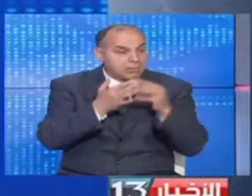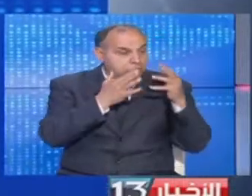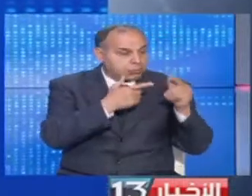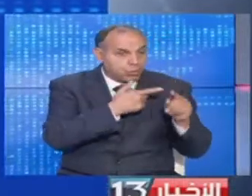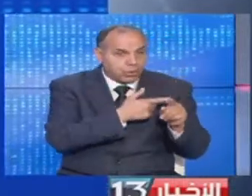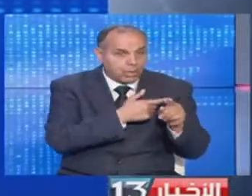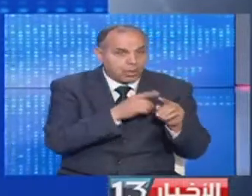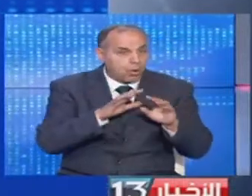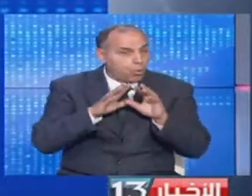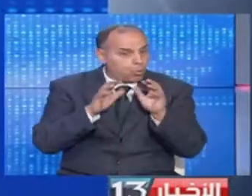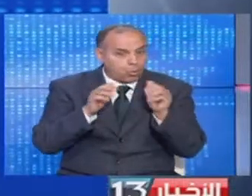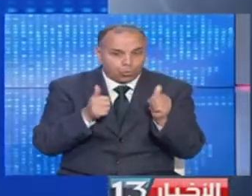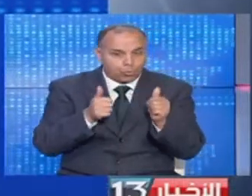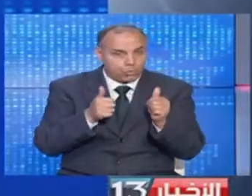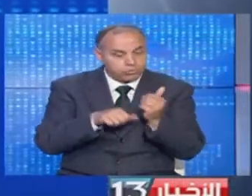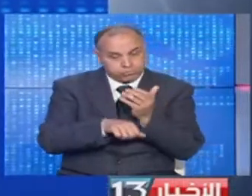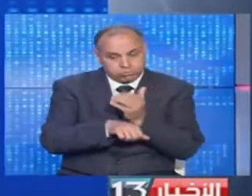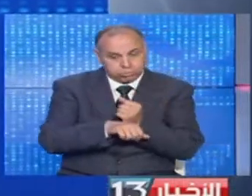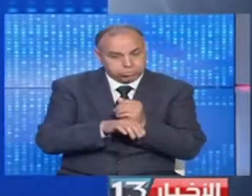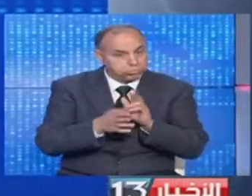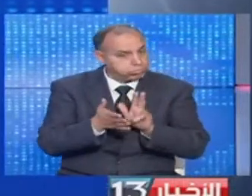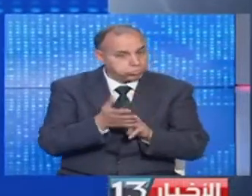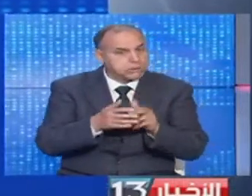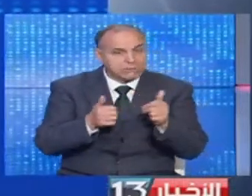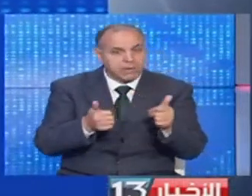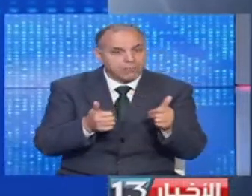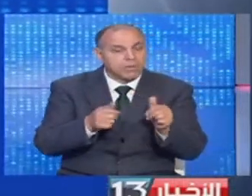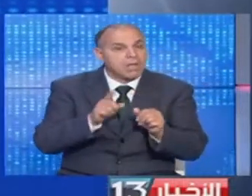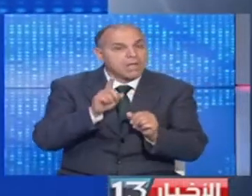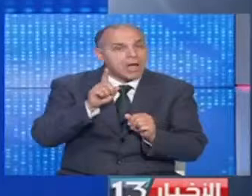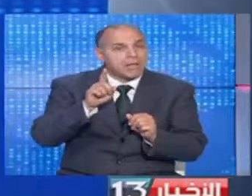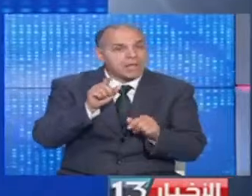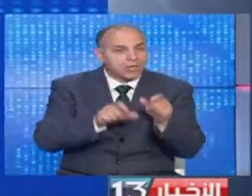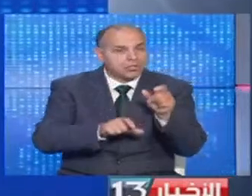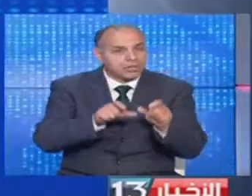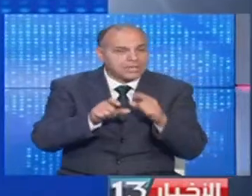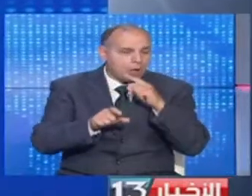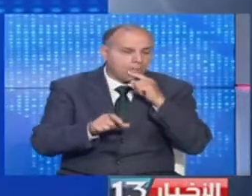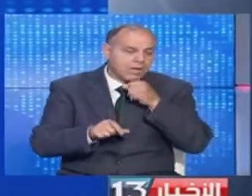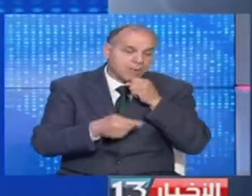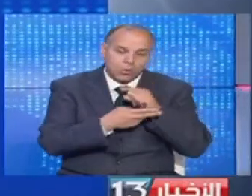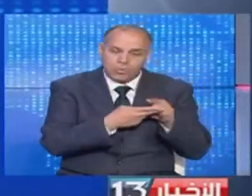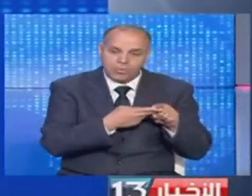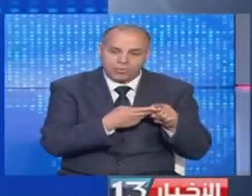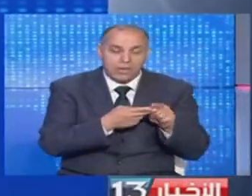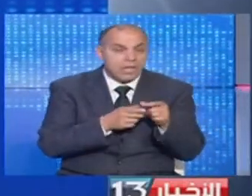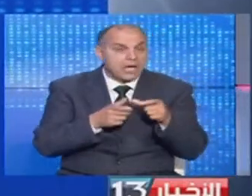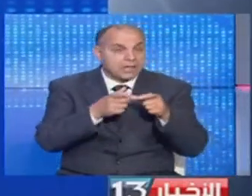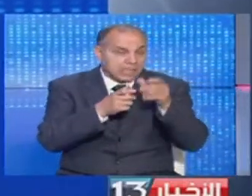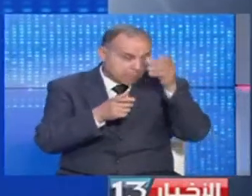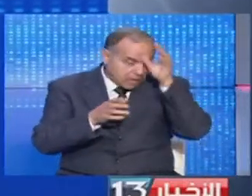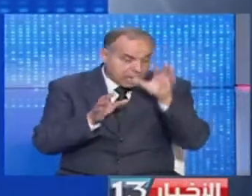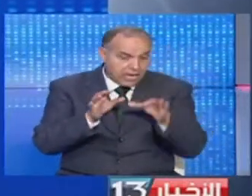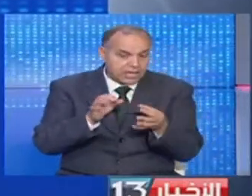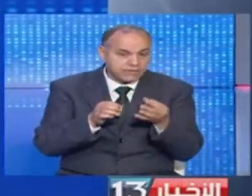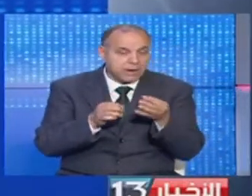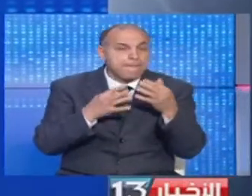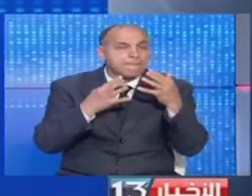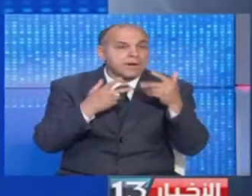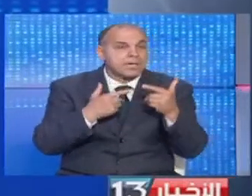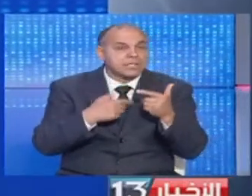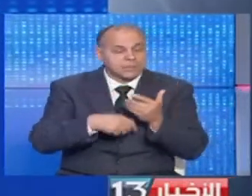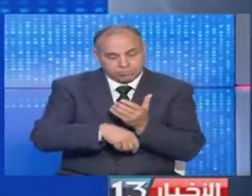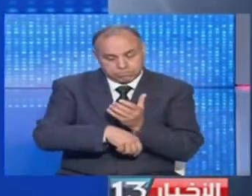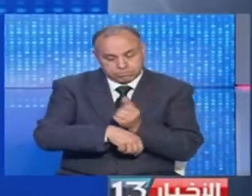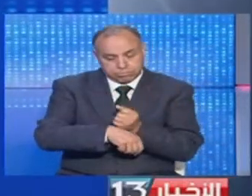كل كل النتائج فعاليته خصوصا للاشخاص المسلمين عضو اللجنه العلميه كشف ان عدد الجرعات